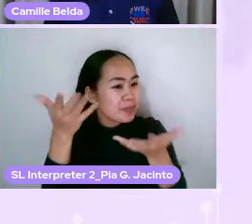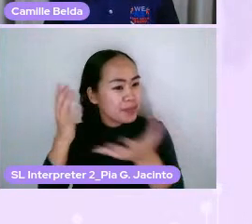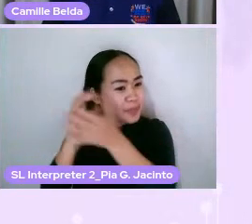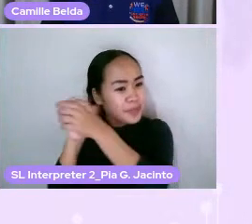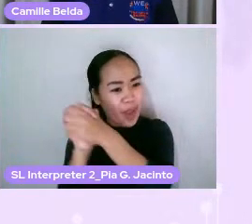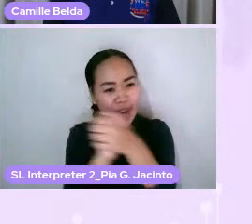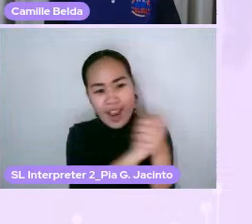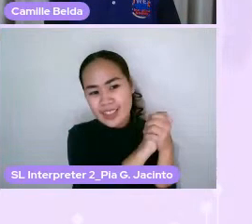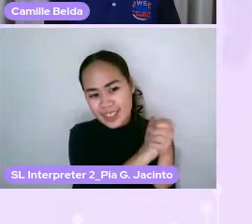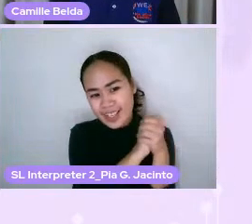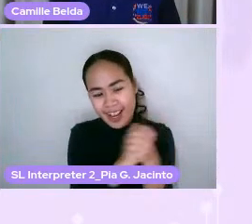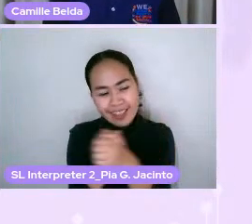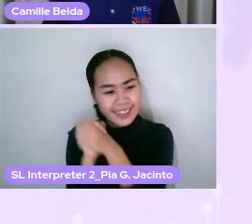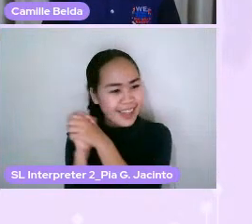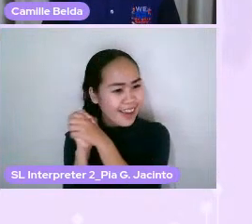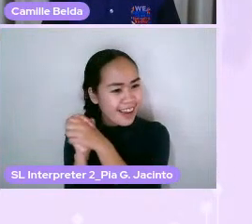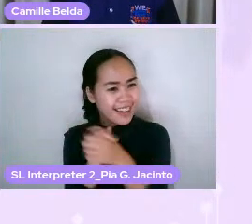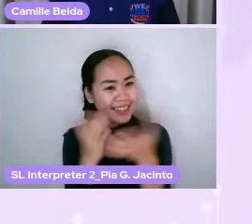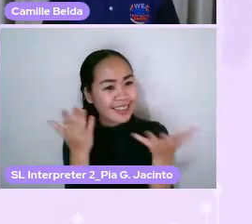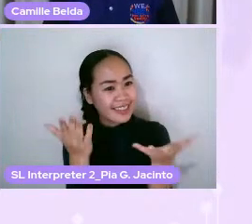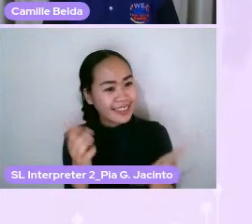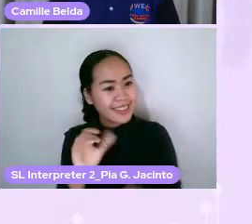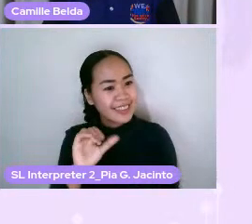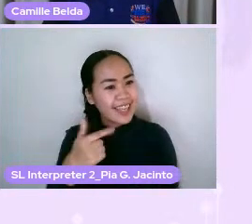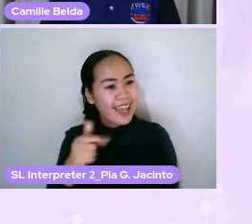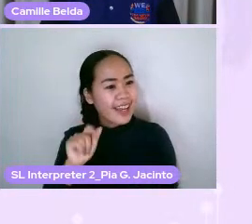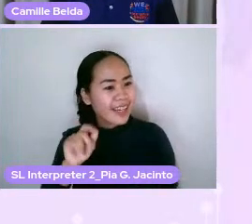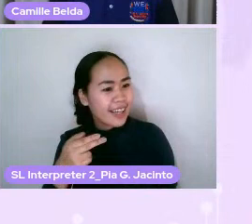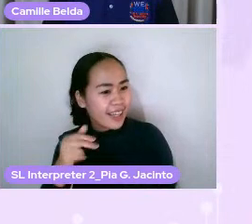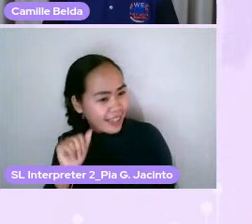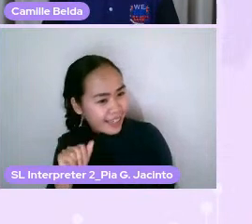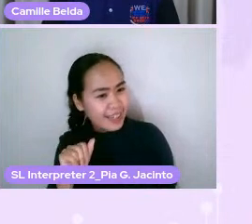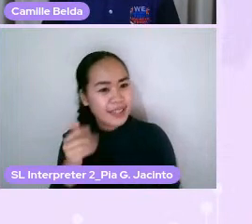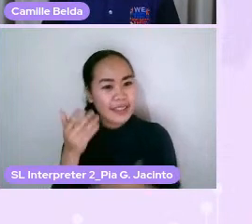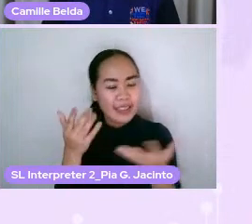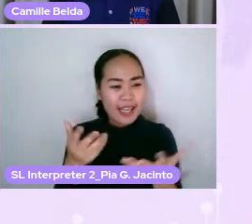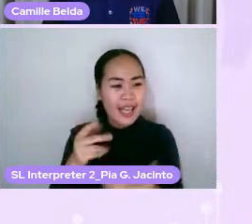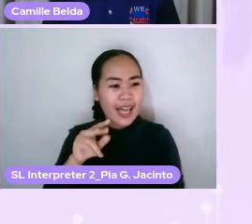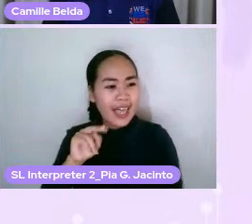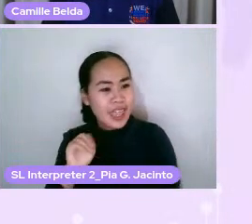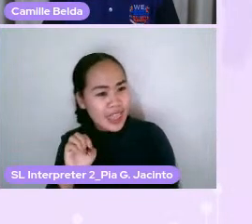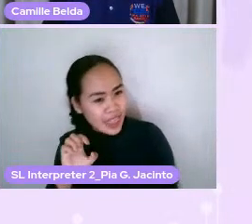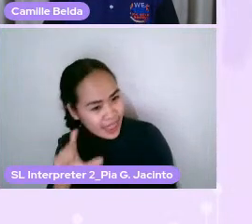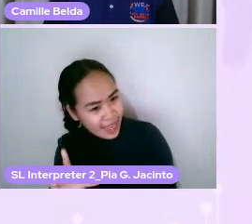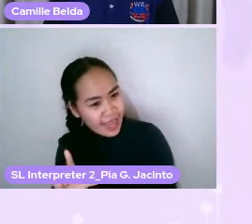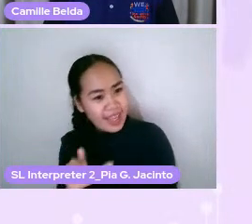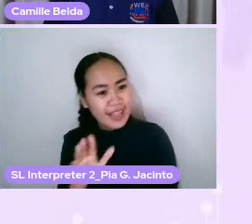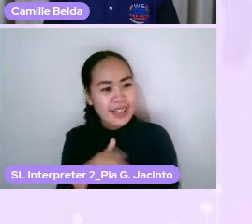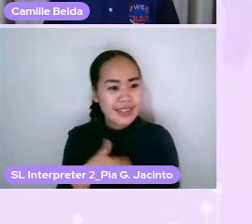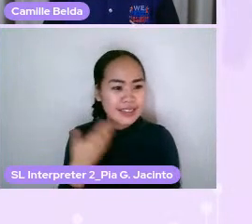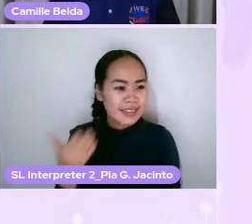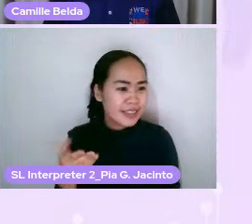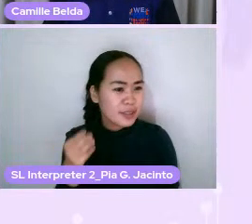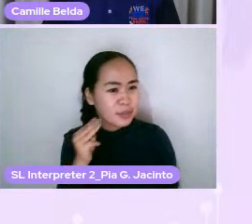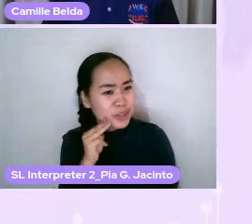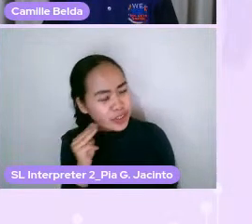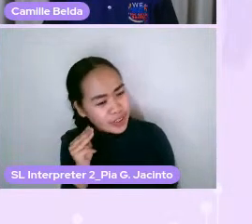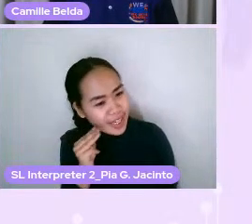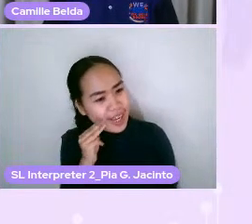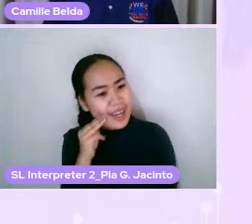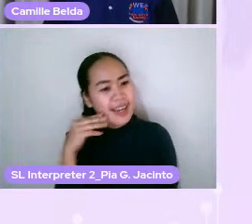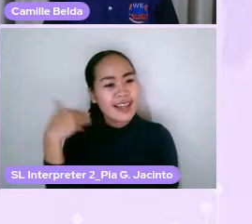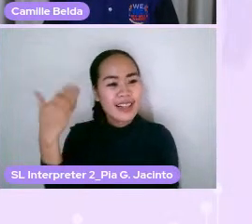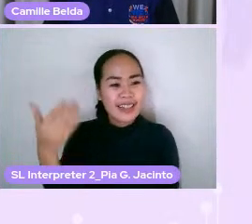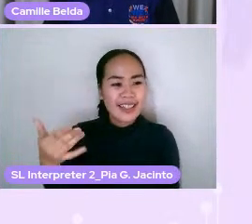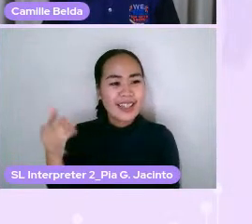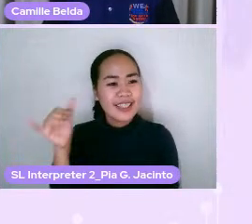Congratulations po! Kina Agatha Marie, Nell Miraculous, Michelle Nadlek,